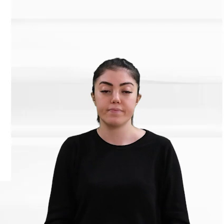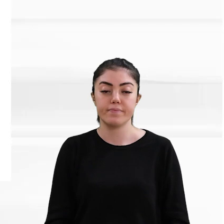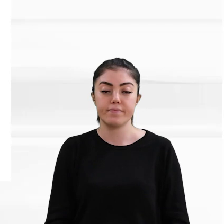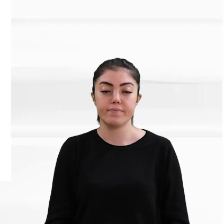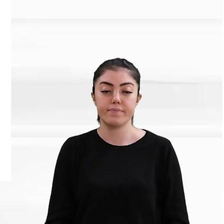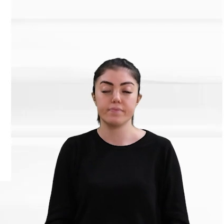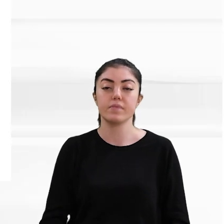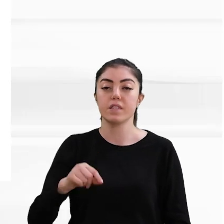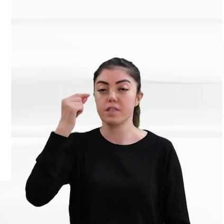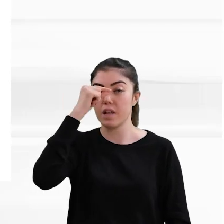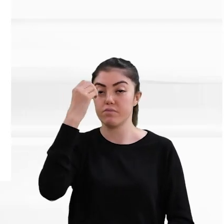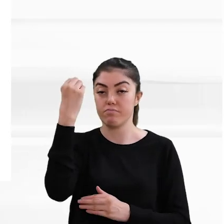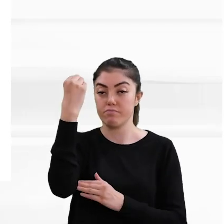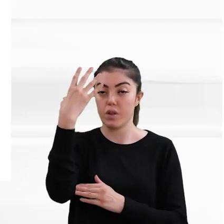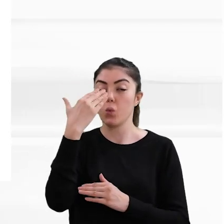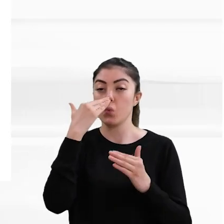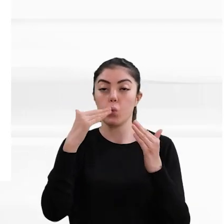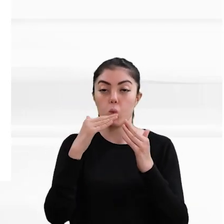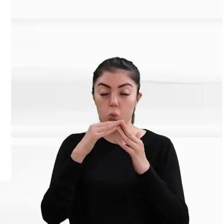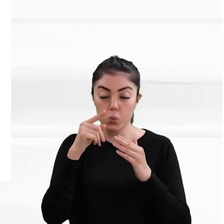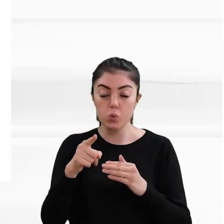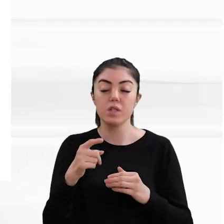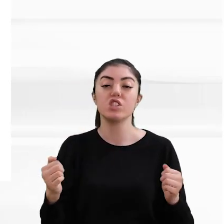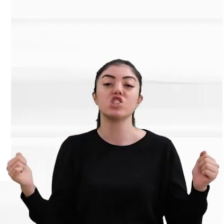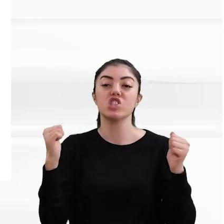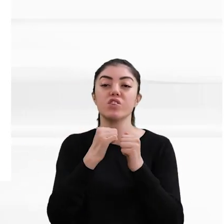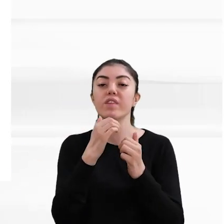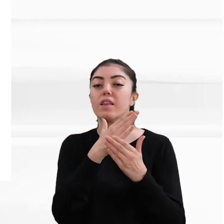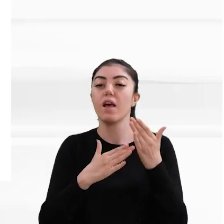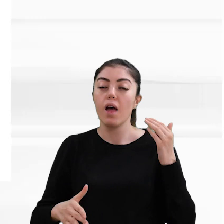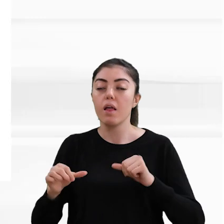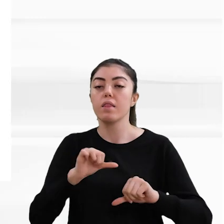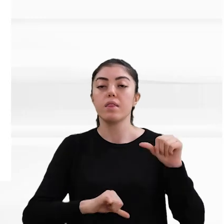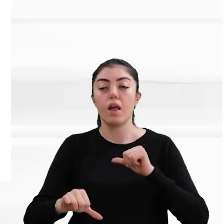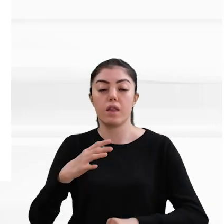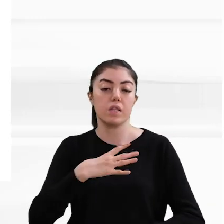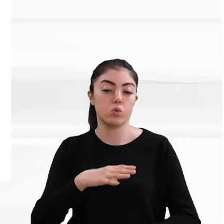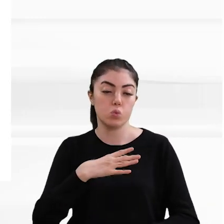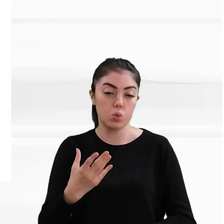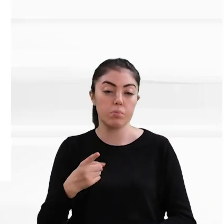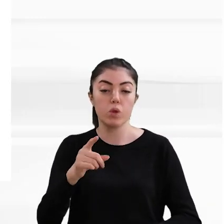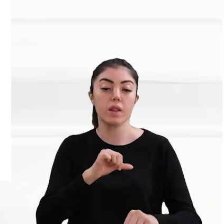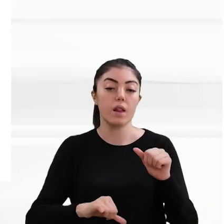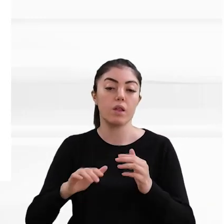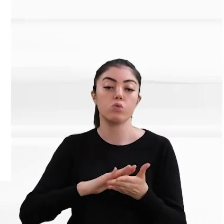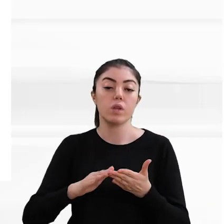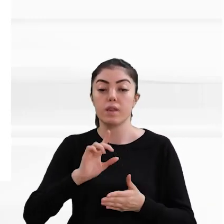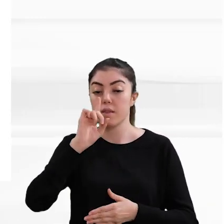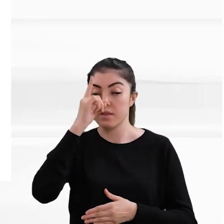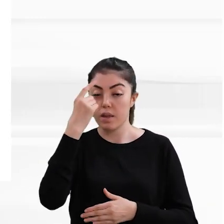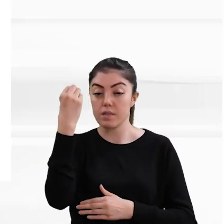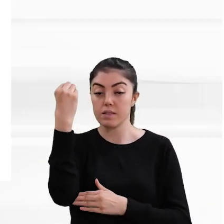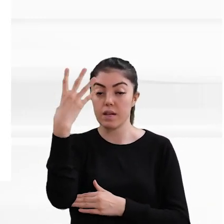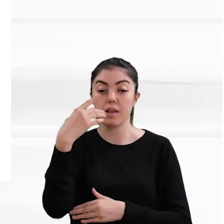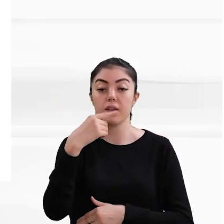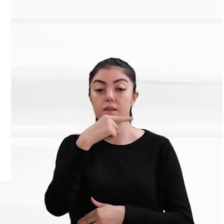Soru 11. Yeşil ışık kullanılarak ışığın çift yarıkta girişim deneyi yapılıyor ve ekran üzerinde girişim deseni elde ediliyor.